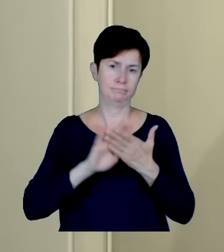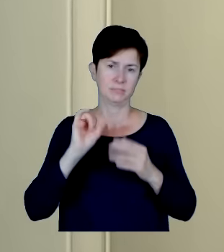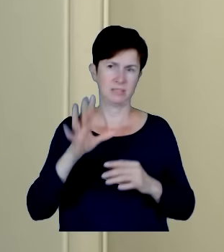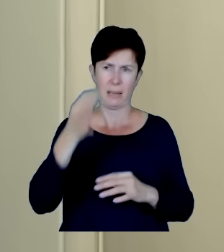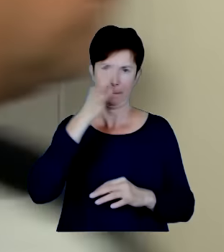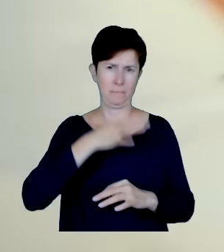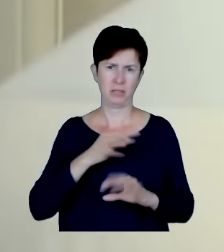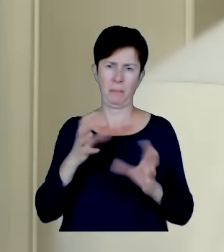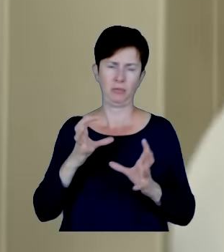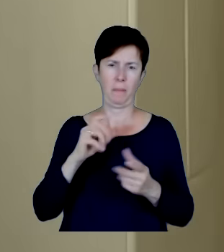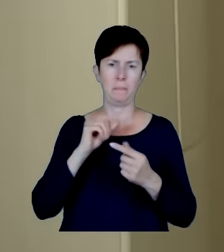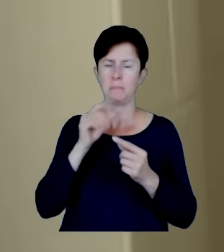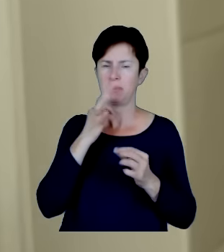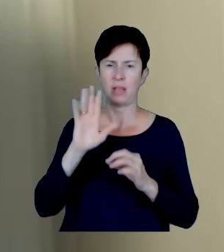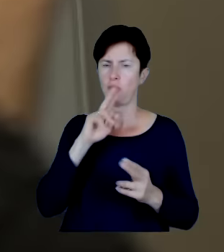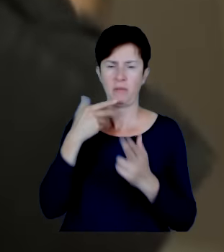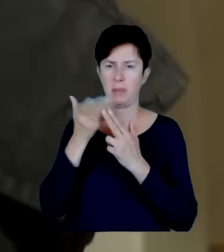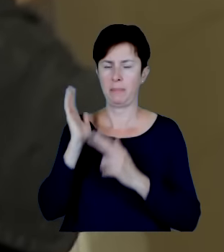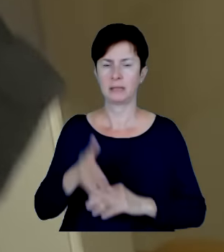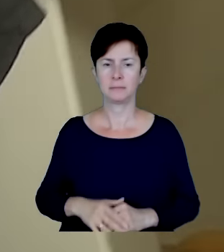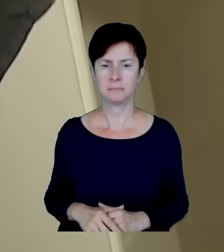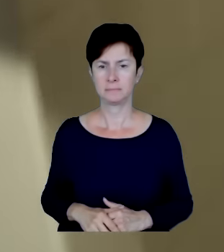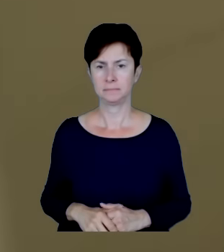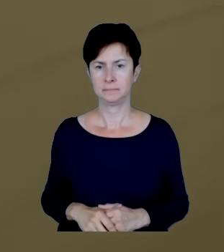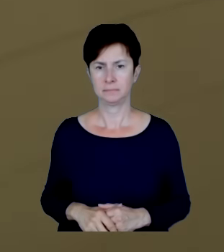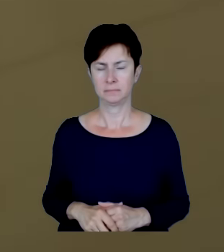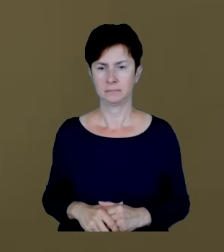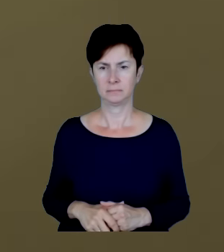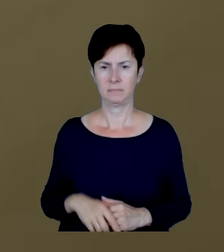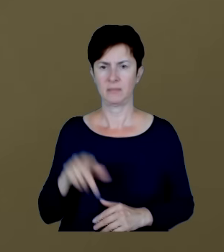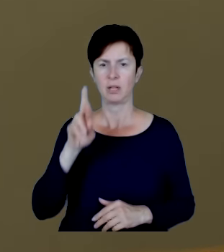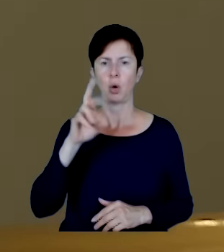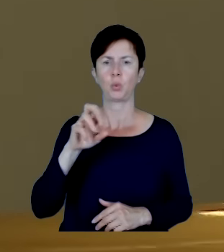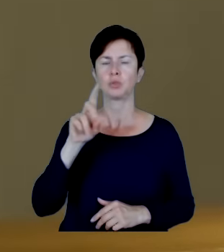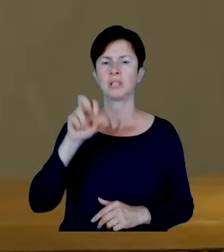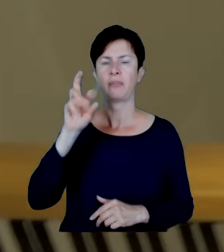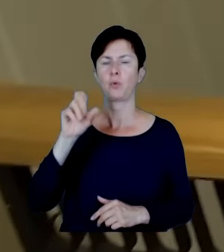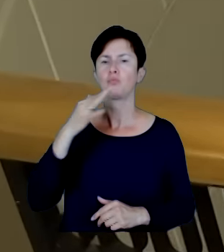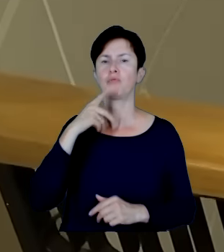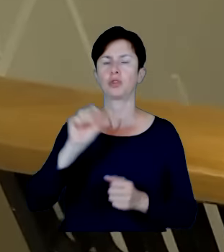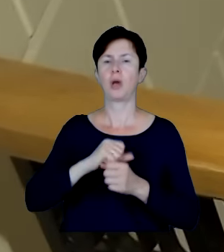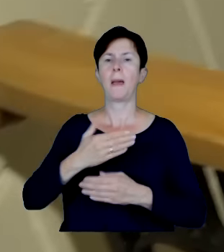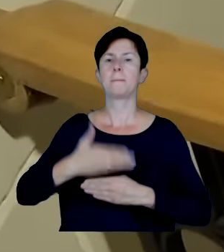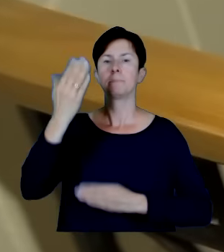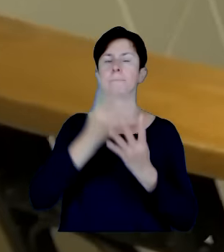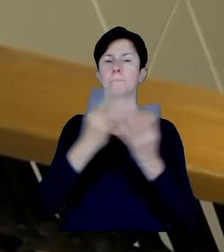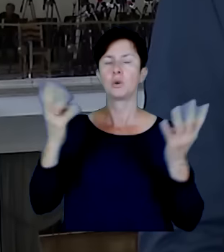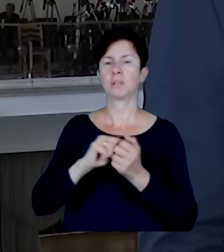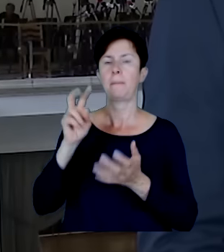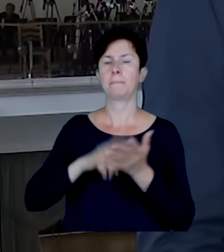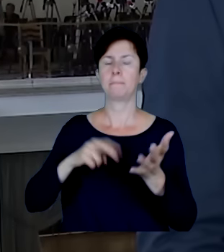tym, że panie marszałku, Róża Thun mówiła o tym, że mur to jest brak szacunku dla ludzkiego życia, bo pan pytał o wypowiedzi polityków pana